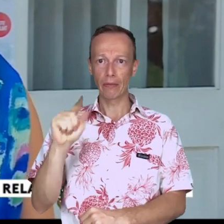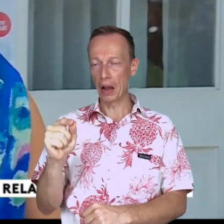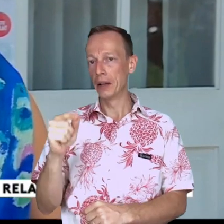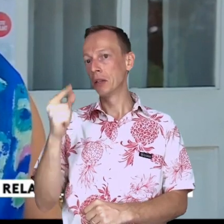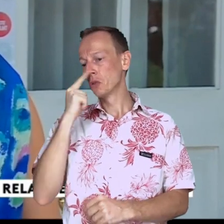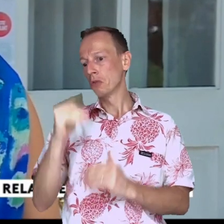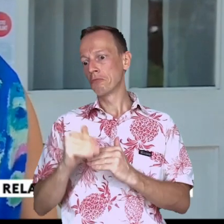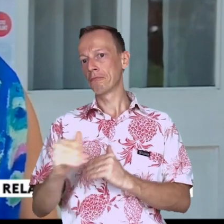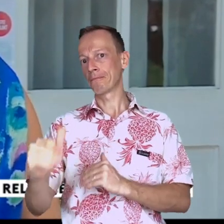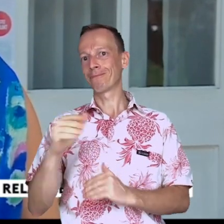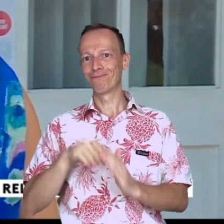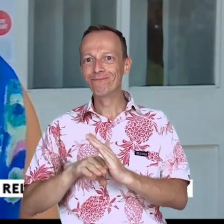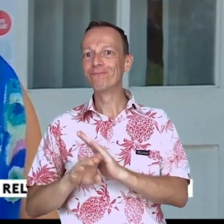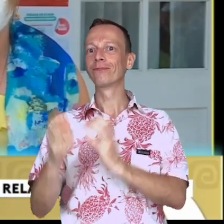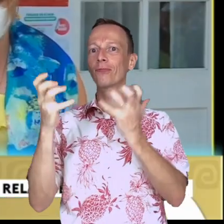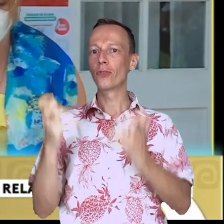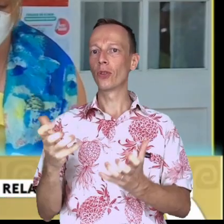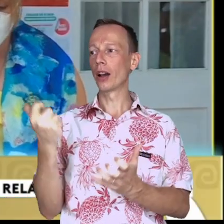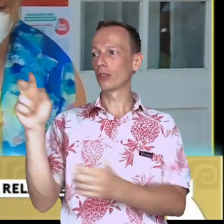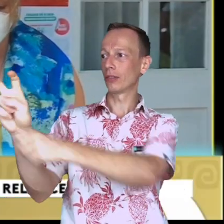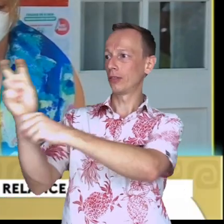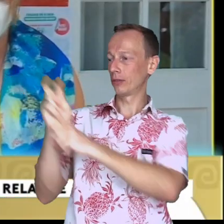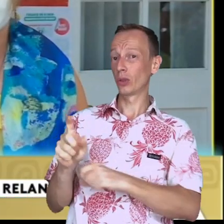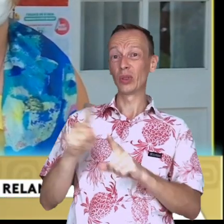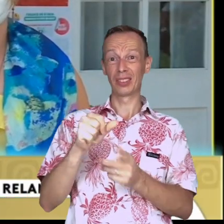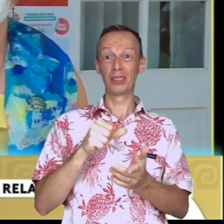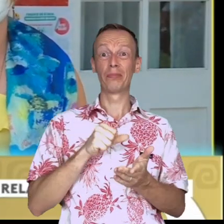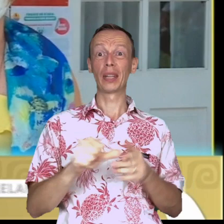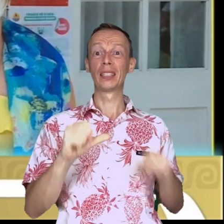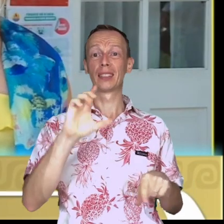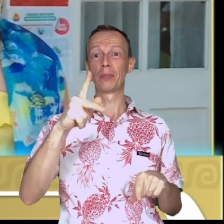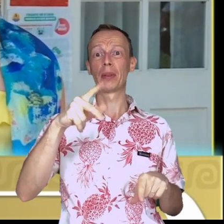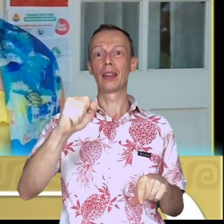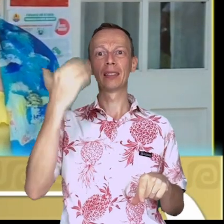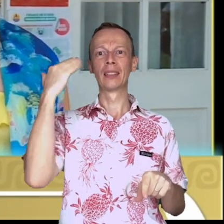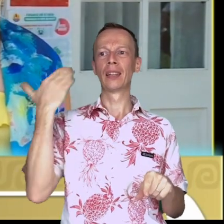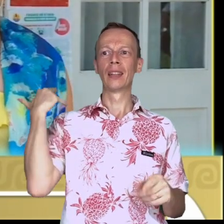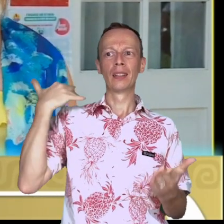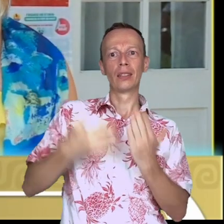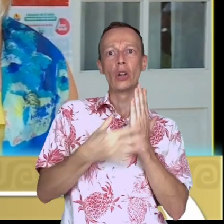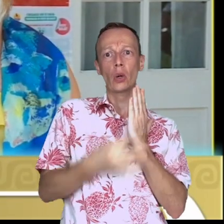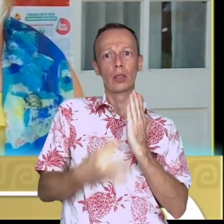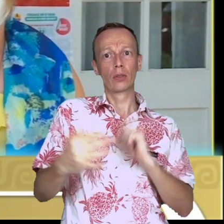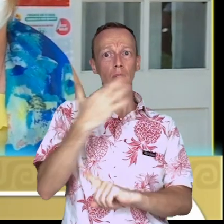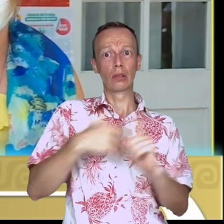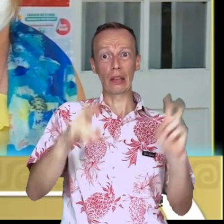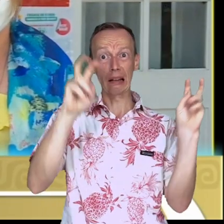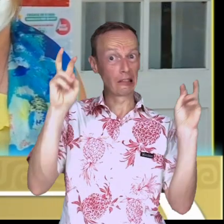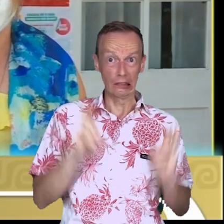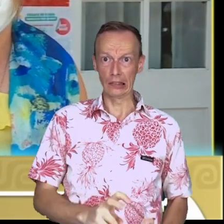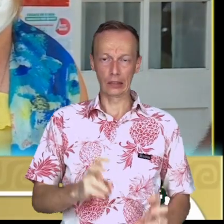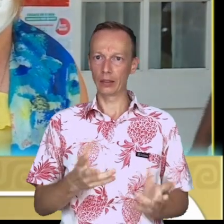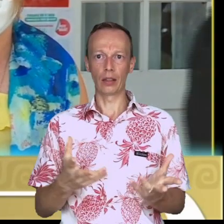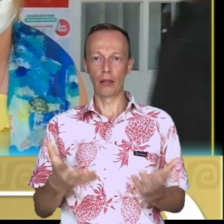cela dans un contexte de crise mondiale. Il faudra faire preuve de résilience, a déclaré le président Edouard Fritsch.